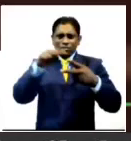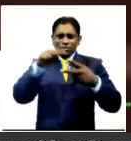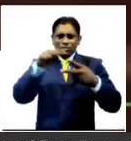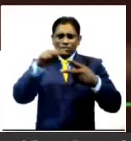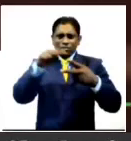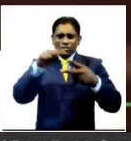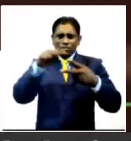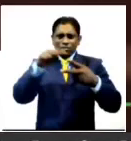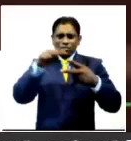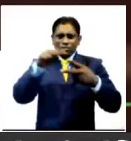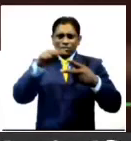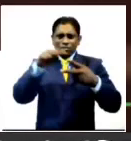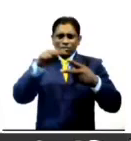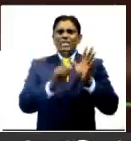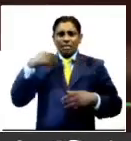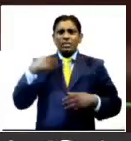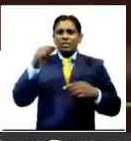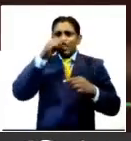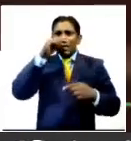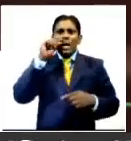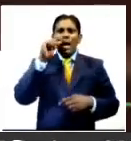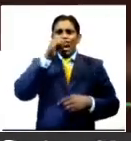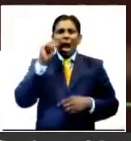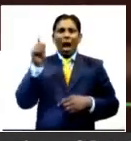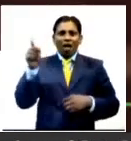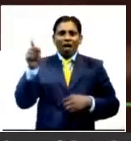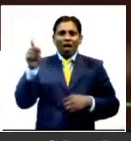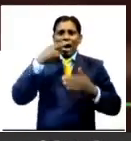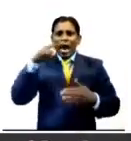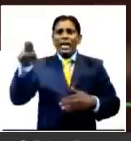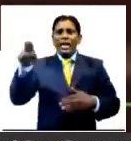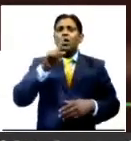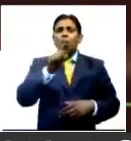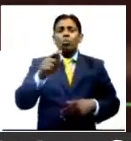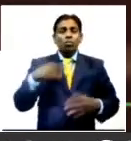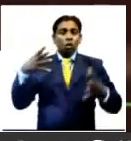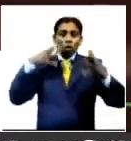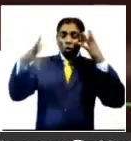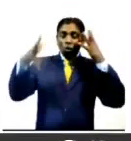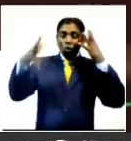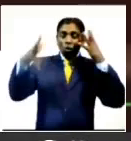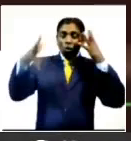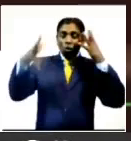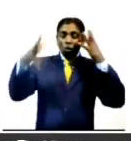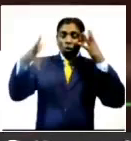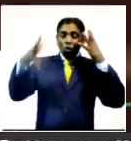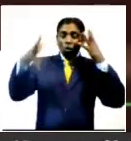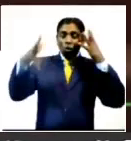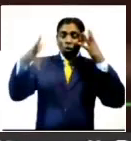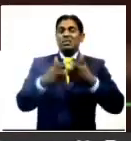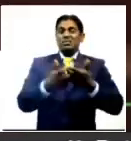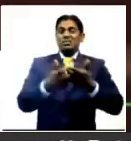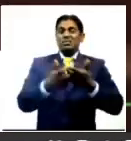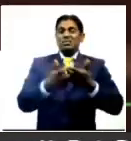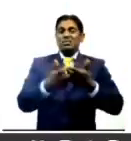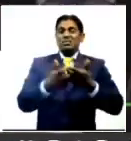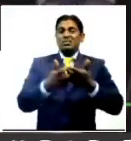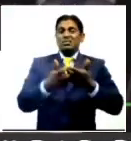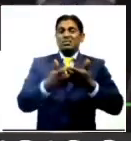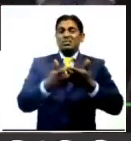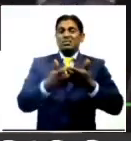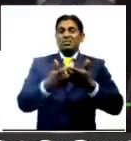රැවුලක් හිට්ලර් කරු කතානායකතුමනි මුළු ලෝකෙම ඇඬෙව්වා චාලි චැප්ලින් මුළු ලෝකෙම හිනස්සෙව්වා දැන් අපිට මේ බඩු දෙකම ඉන්නවා